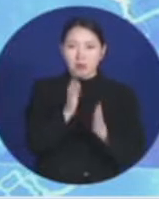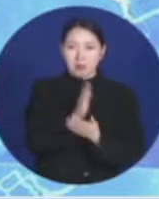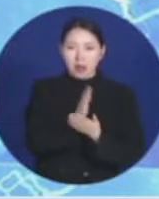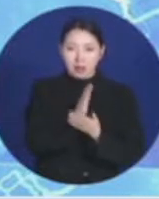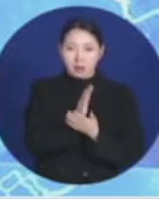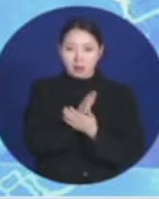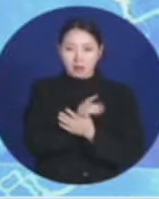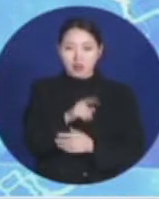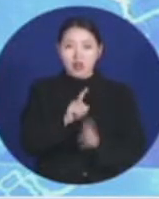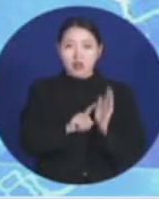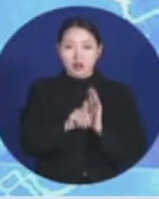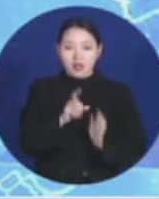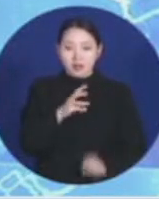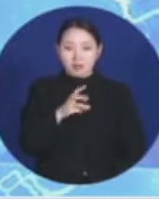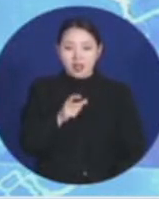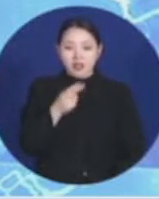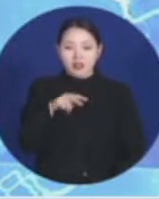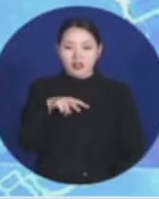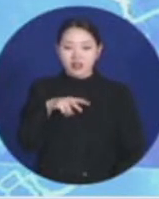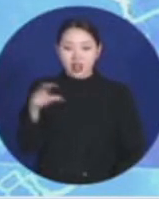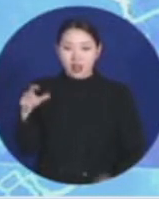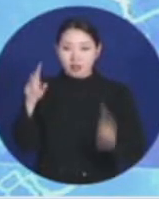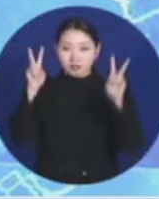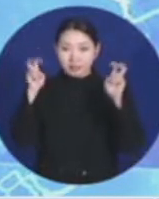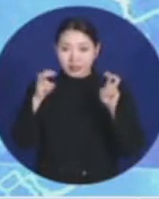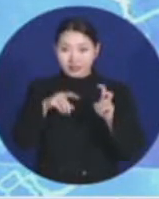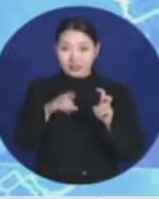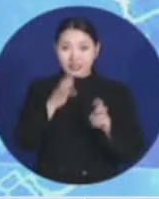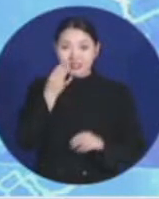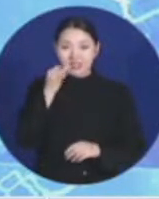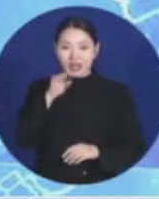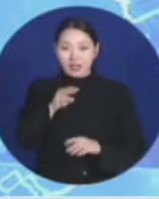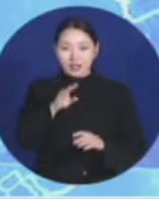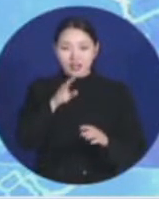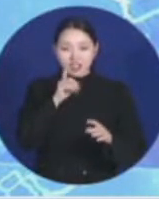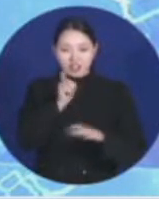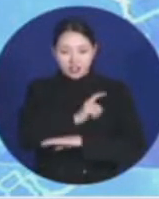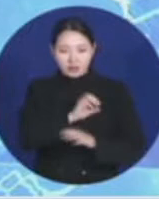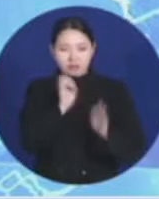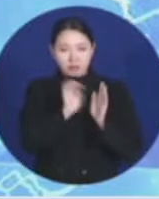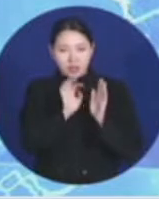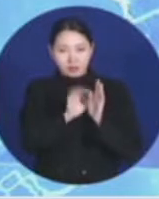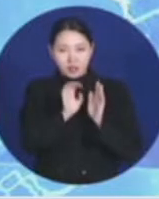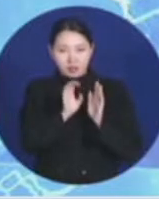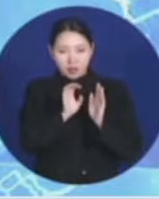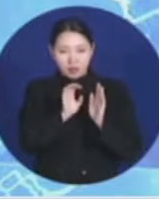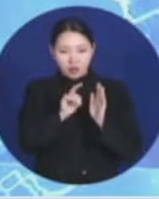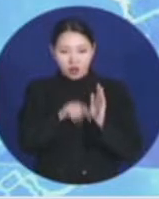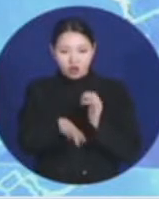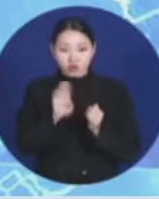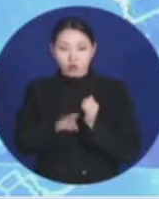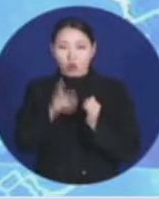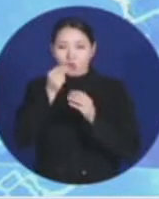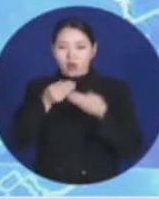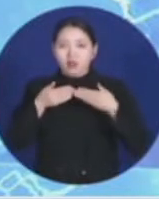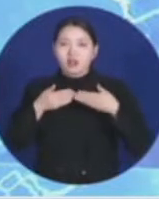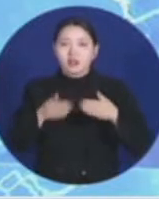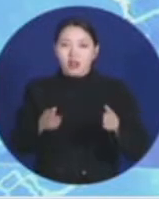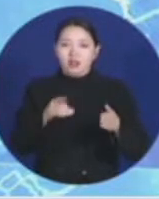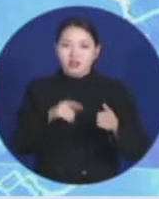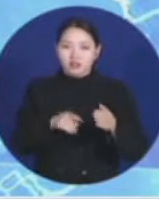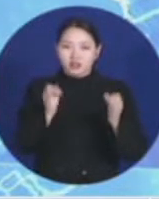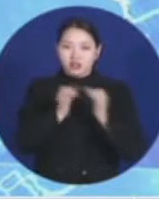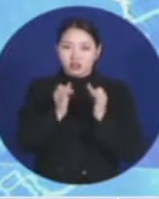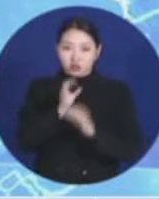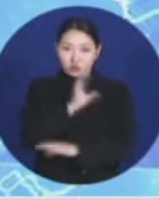байна. Тиймээс эхлээд мэдлэл сайтыг ажилуулж шилдэг хичээл тавьж явснаар эцэст нь өнөөдөр нээлтээ хийж байгаа цахим